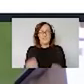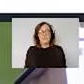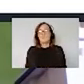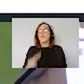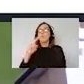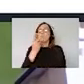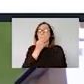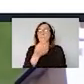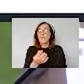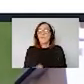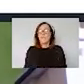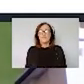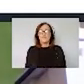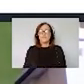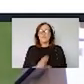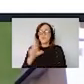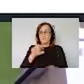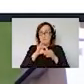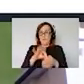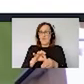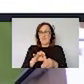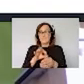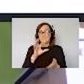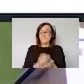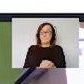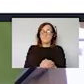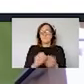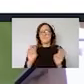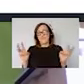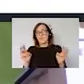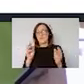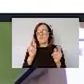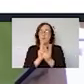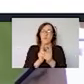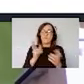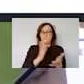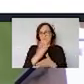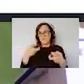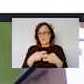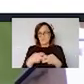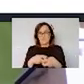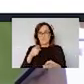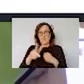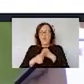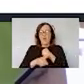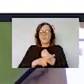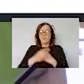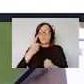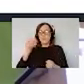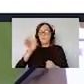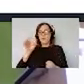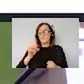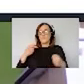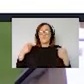brzmiało, czy prowadziłeś zajęcia, warsztaty, spotkania online? I drodzy Państwo, tutaj jest 81%, jak Państwo